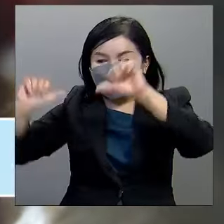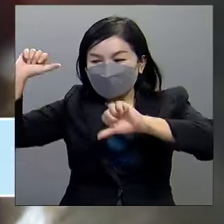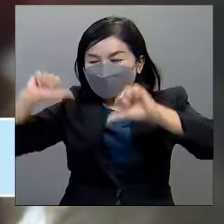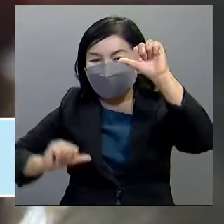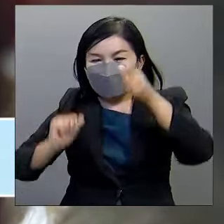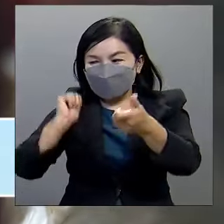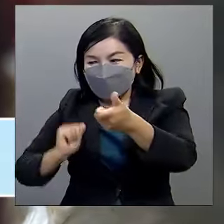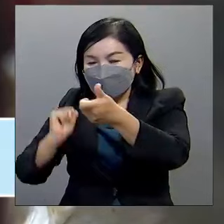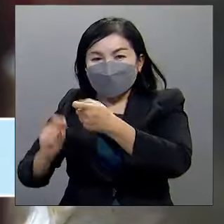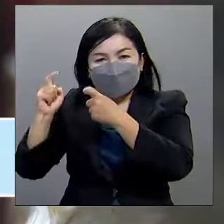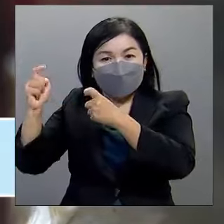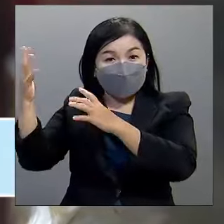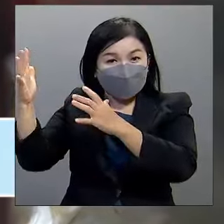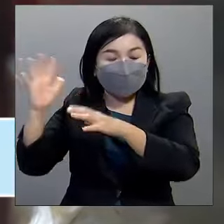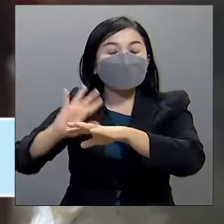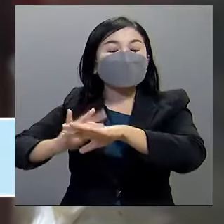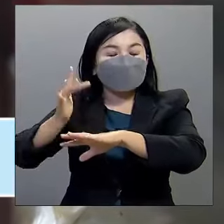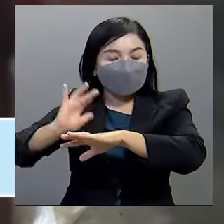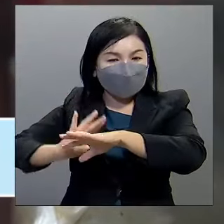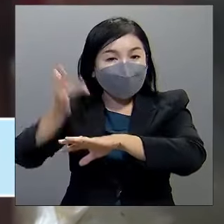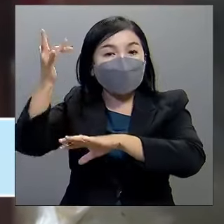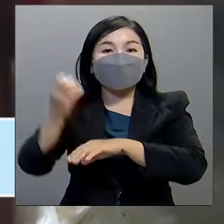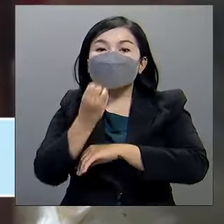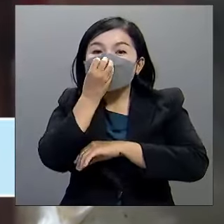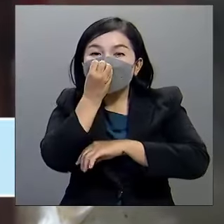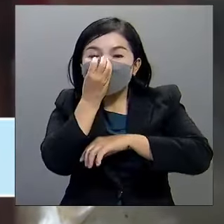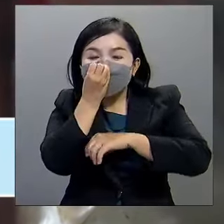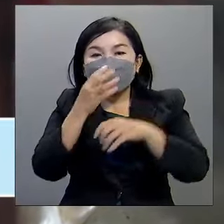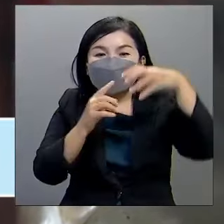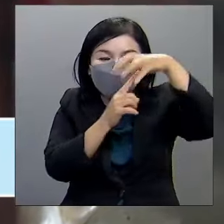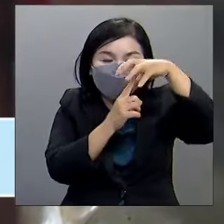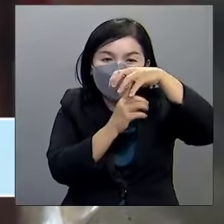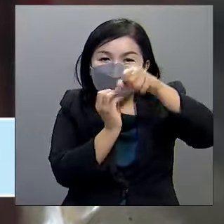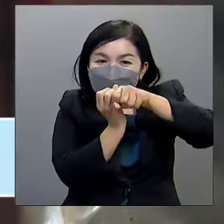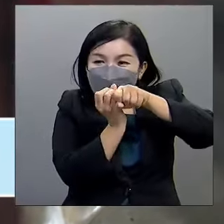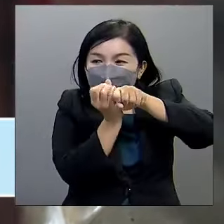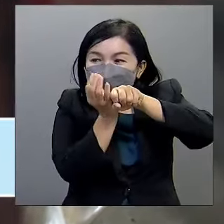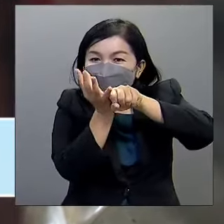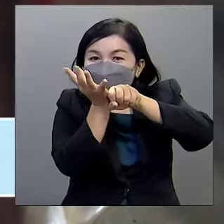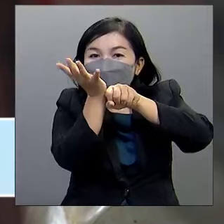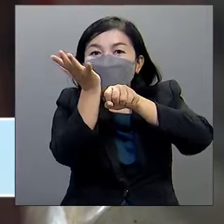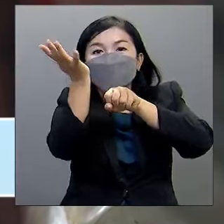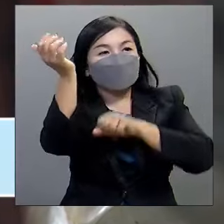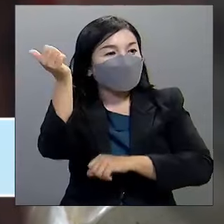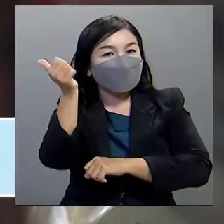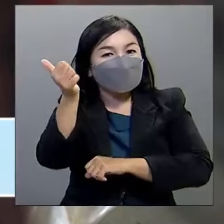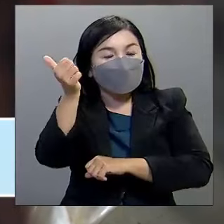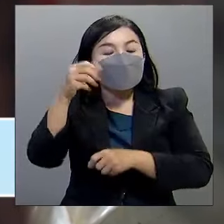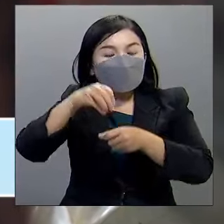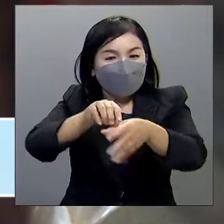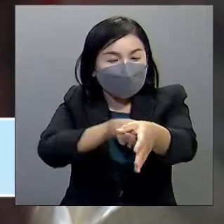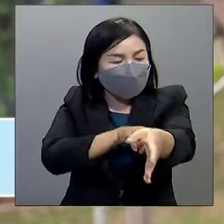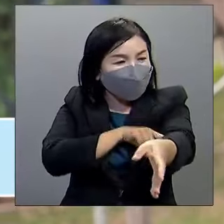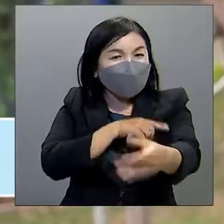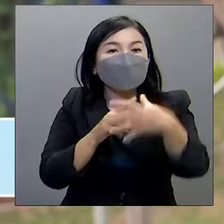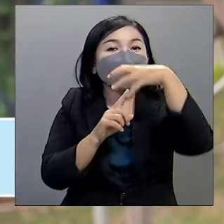ในเรื่องของสารเคมีก็เลยทำให้ดอกที่ออกมานะครับอวบอิ่มแล้วก็เจริญเติบโตได้ค่อนข้างที่จะนานครับของเราจะอยู่